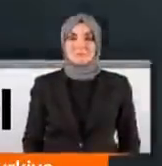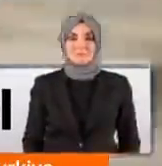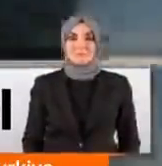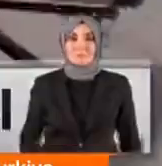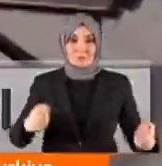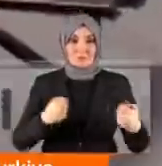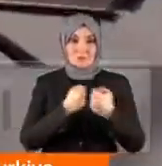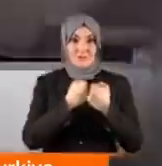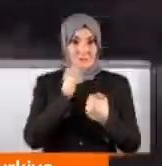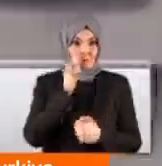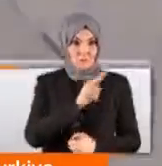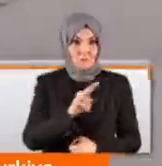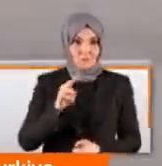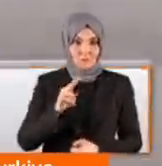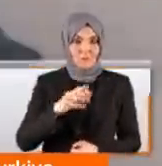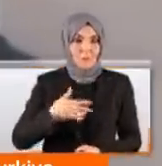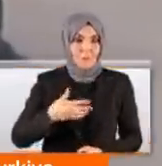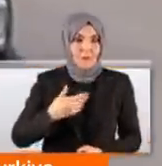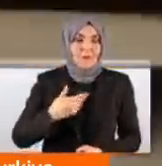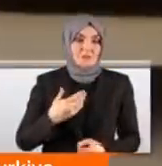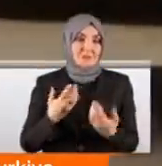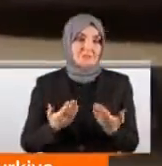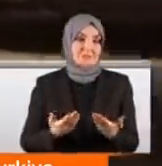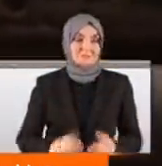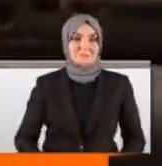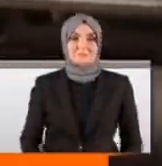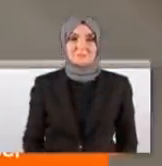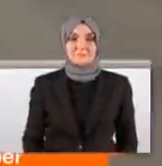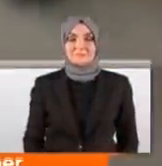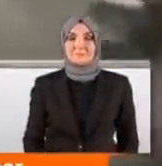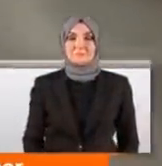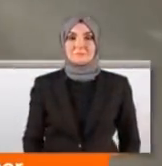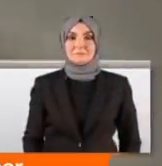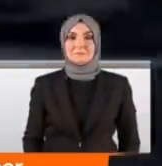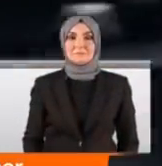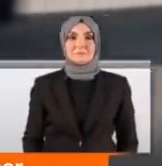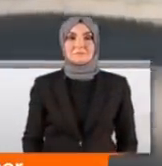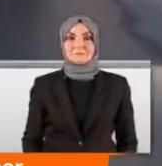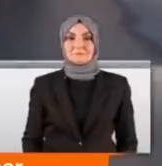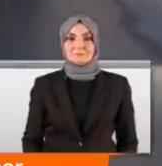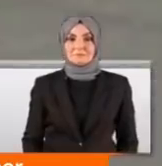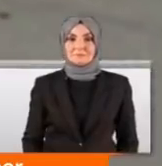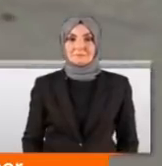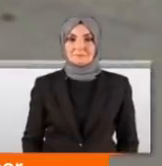da çarpışma görüntüleri ise yürekleri ağıza getiriyor en